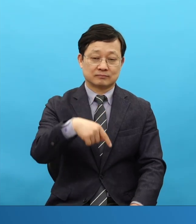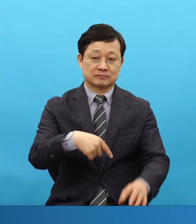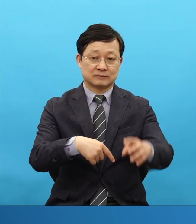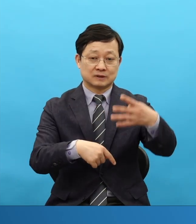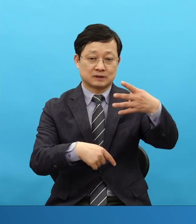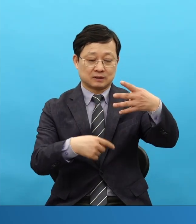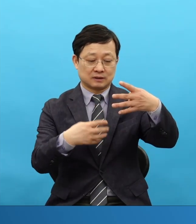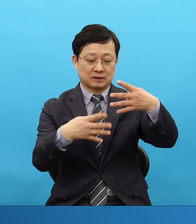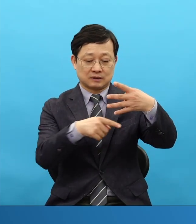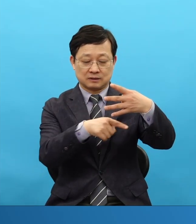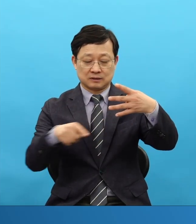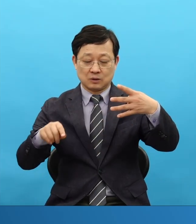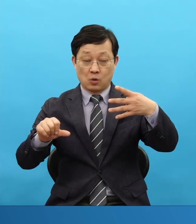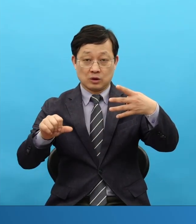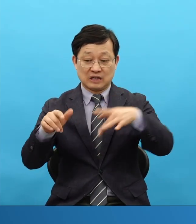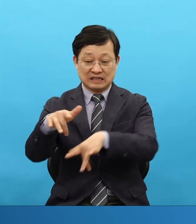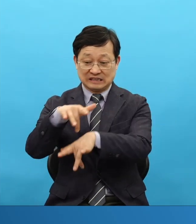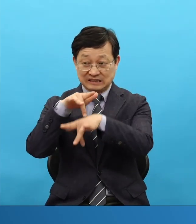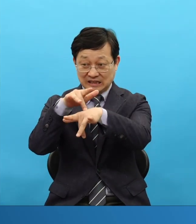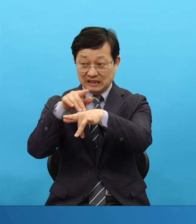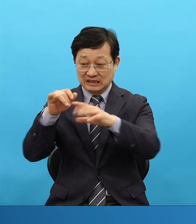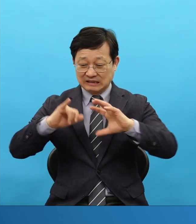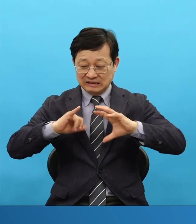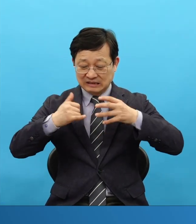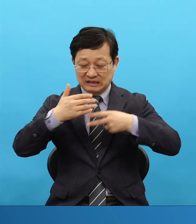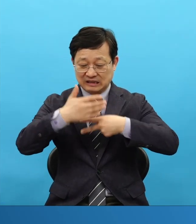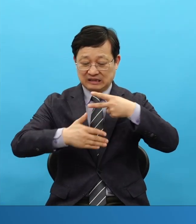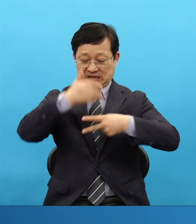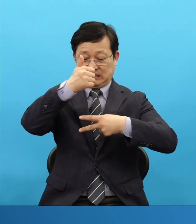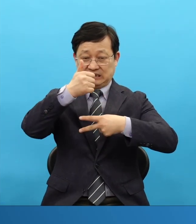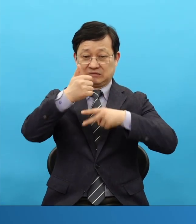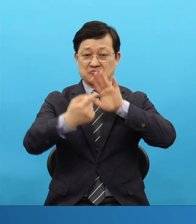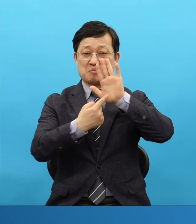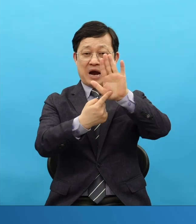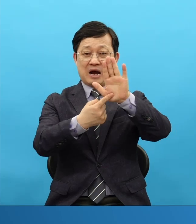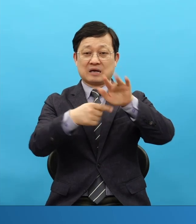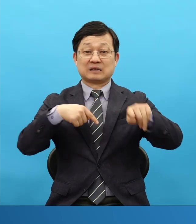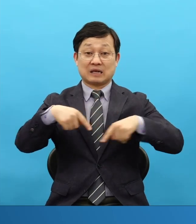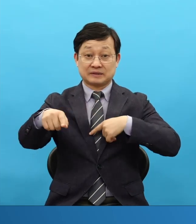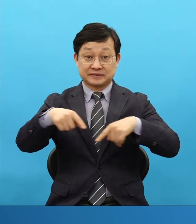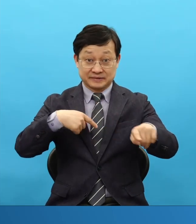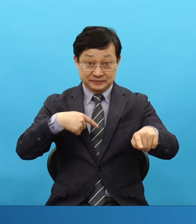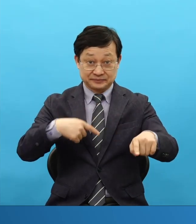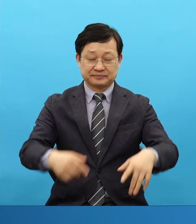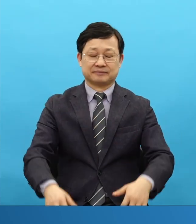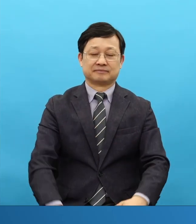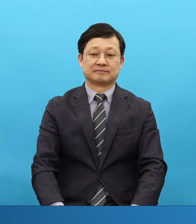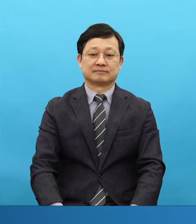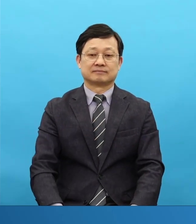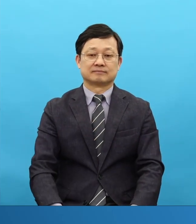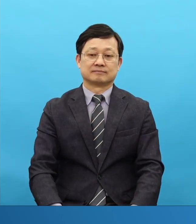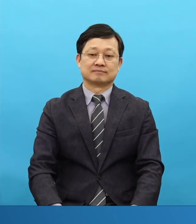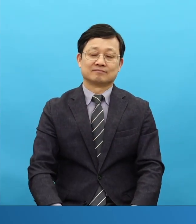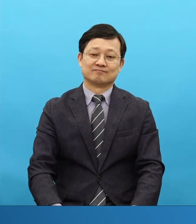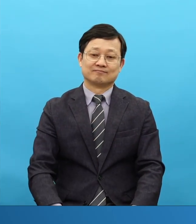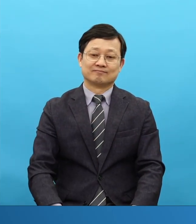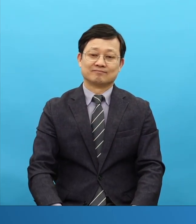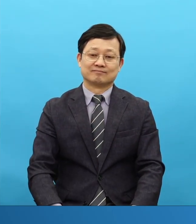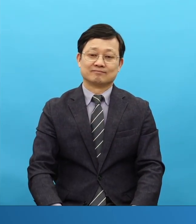세상 신 그래서 It says 완전히. the king of this world. 그리고는 점점